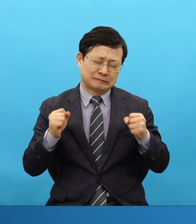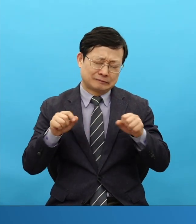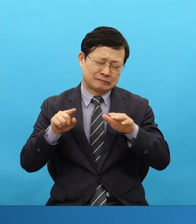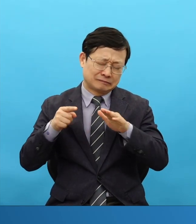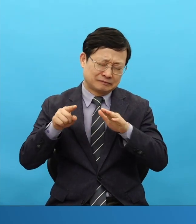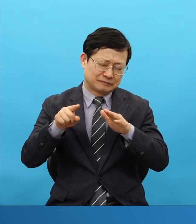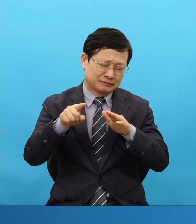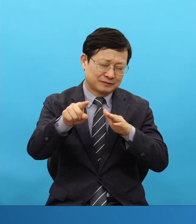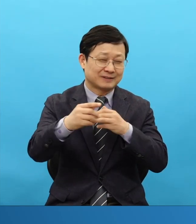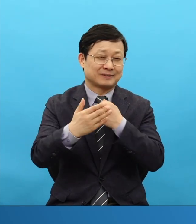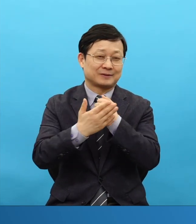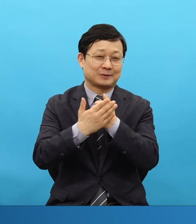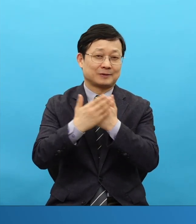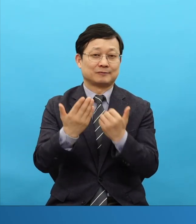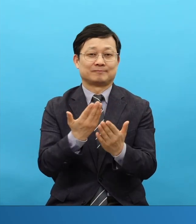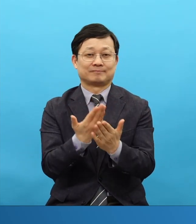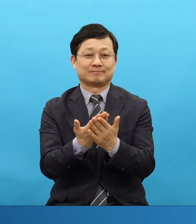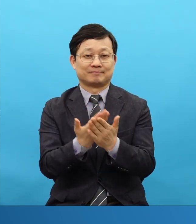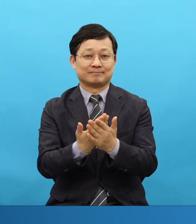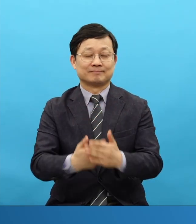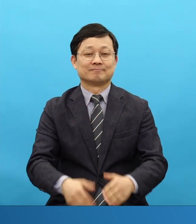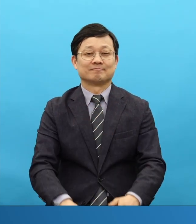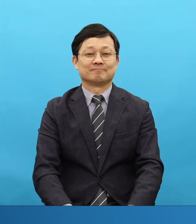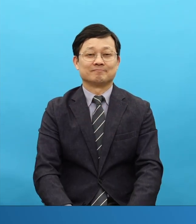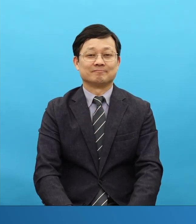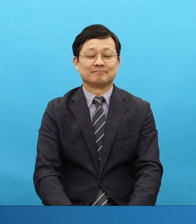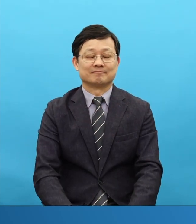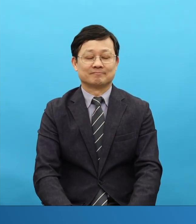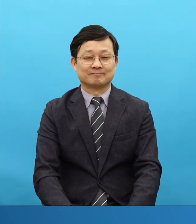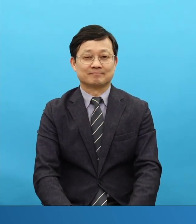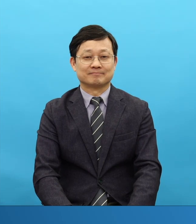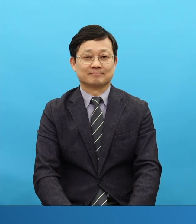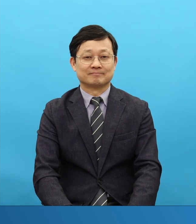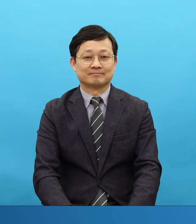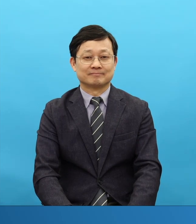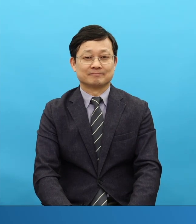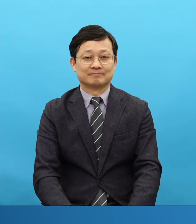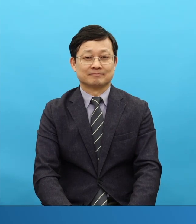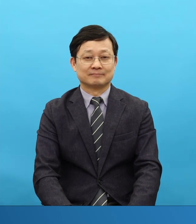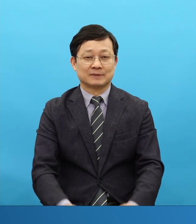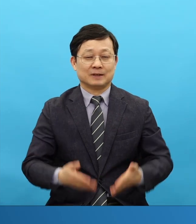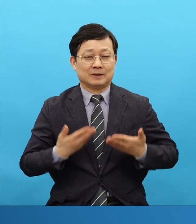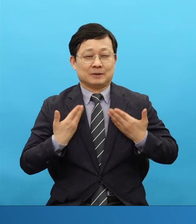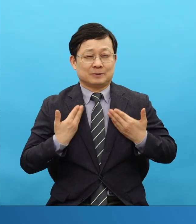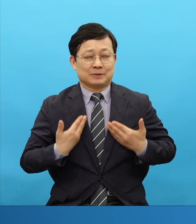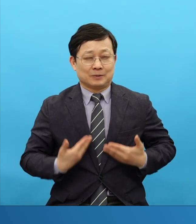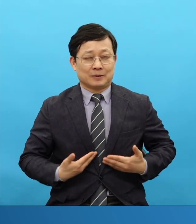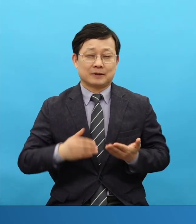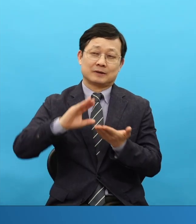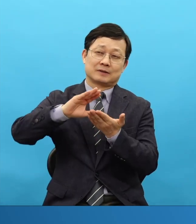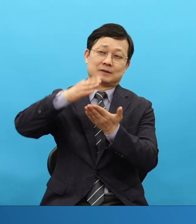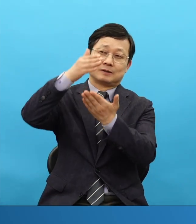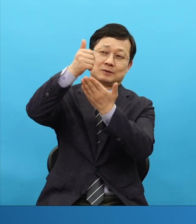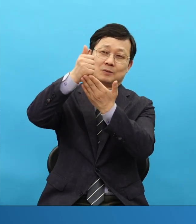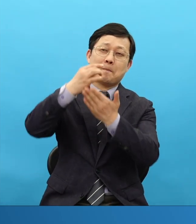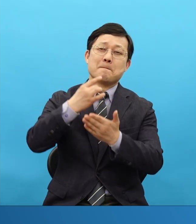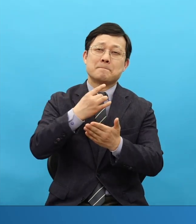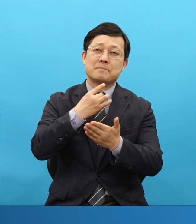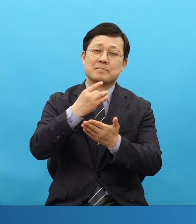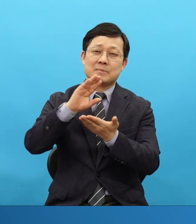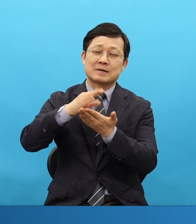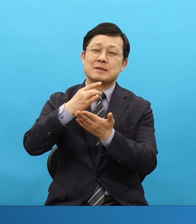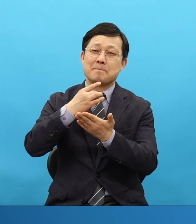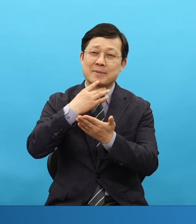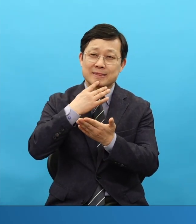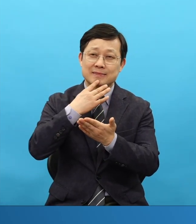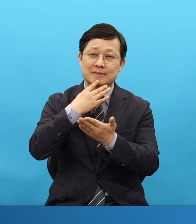하옵소서. But allow us to run forward with the covenant of only the gospel, only Christ, and only healing. 묵묵히 그리스도만 키우게,